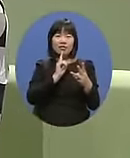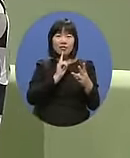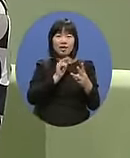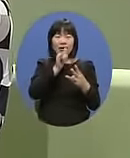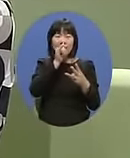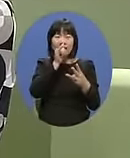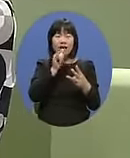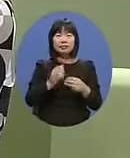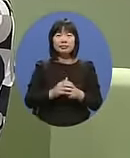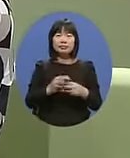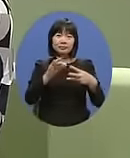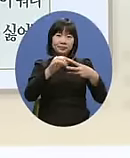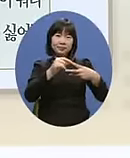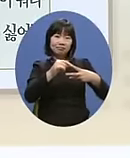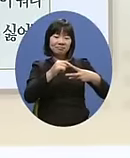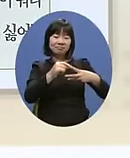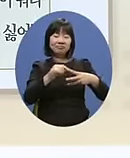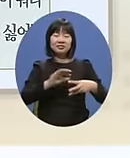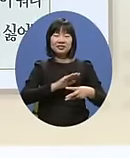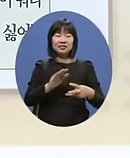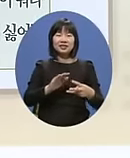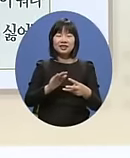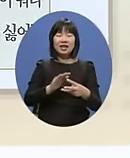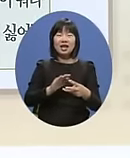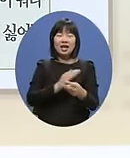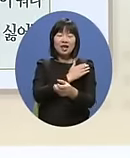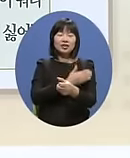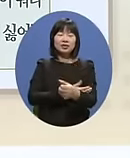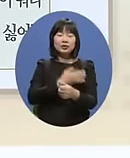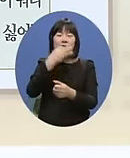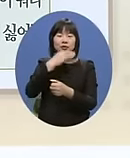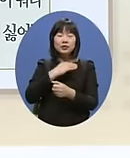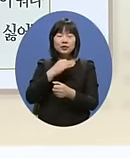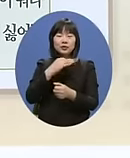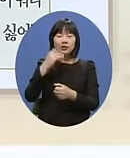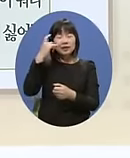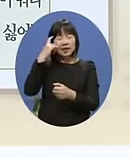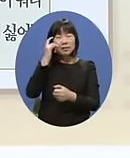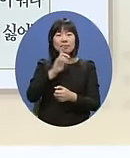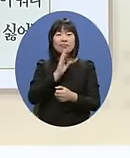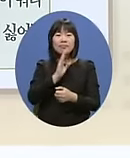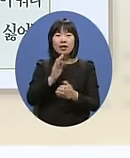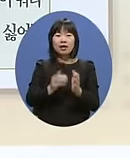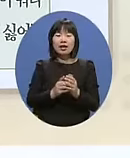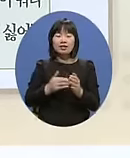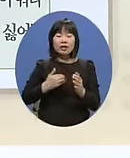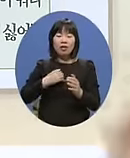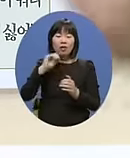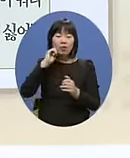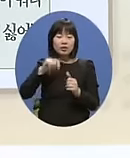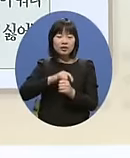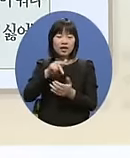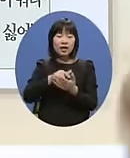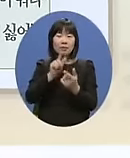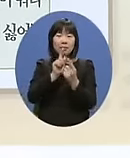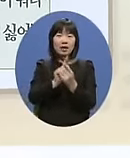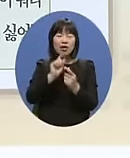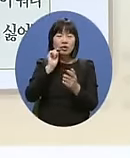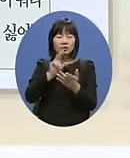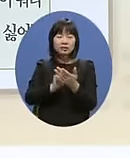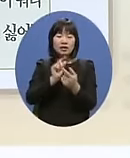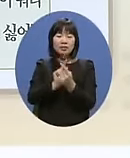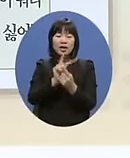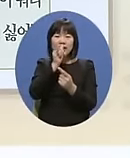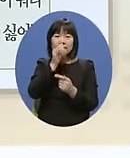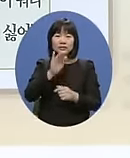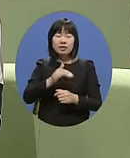네. 자존감은 첫 번째는 우리가 유능감을 좀 들 수 있는데요. 유능감이라고 하는 거는 아무리 내가 어려운 상황이나 어려운 문제가 닥쳤을